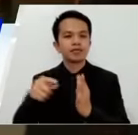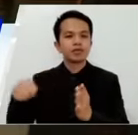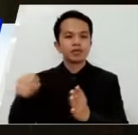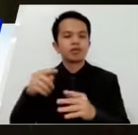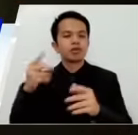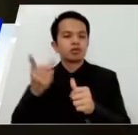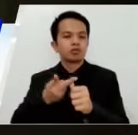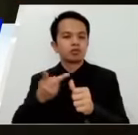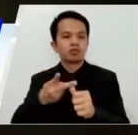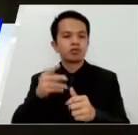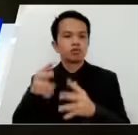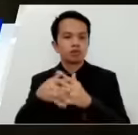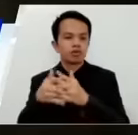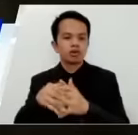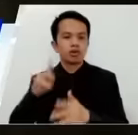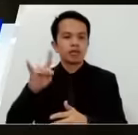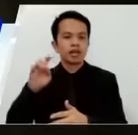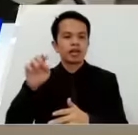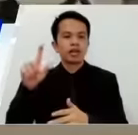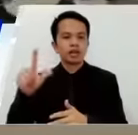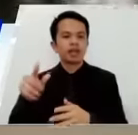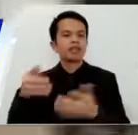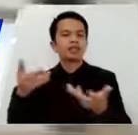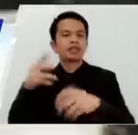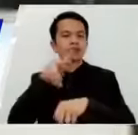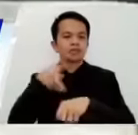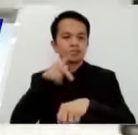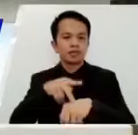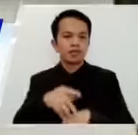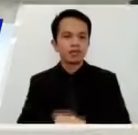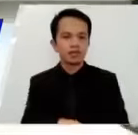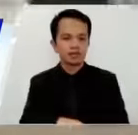Amerika ang bilateral relations nito sa Pilipinas.